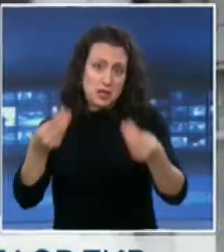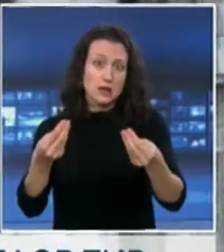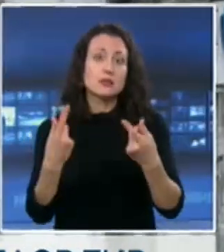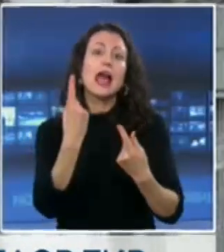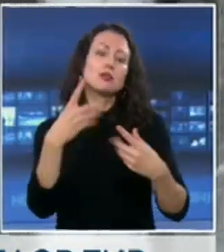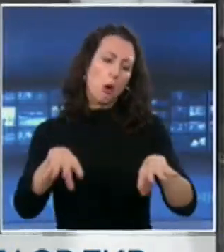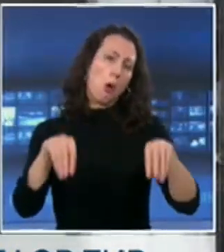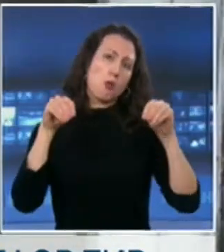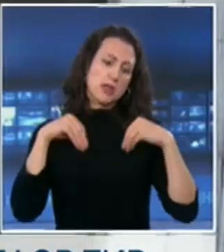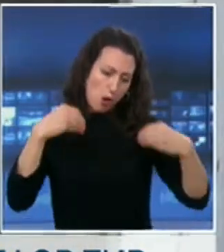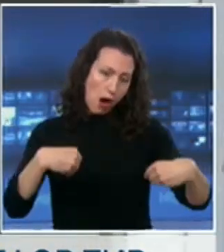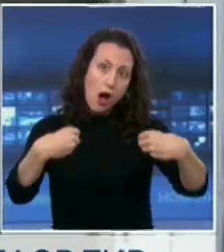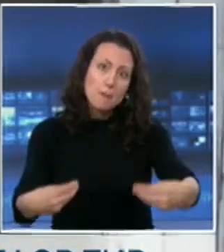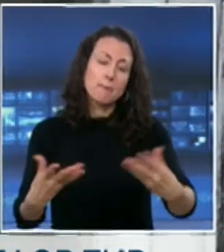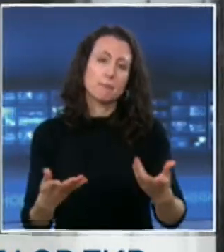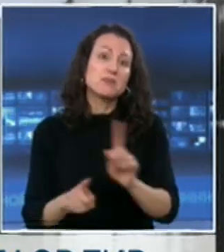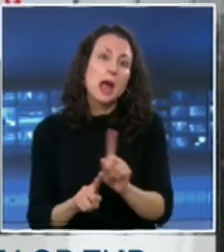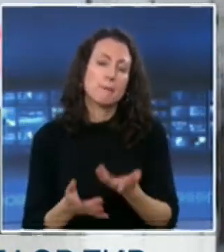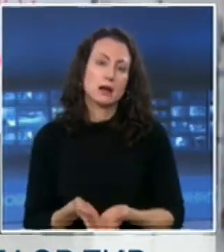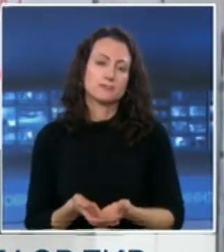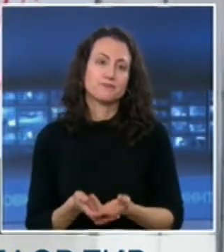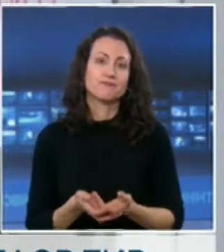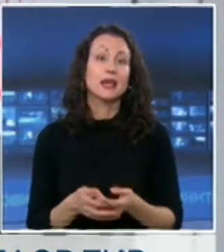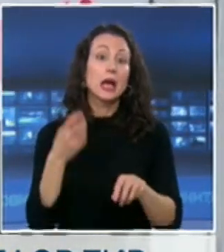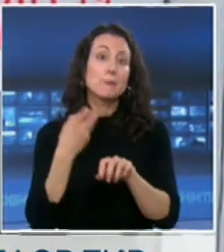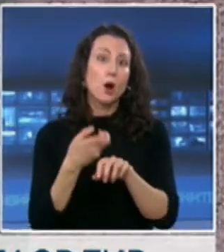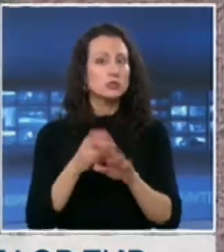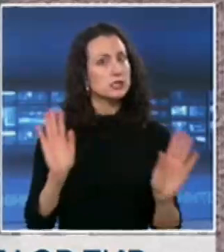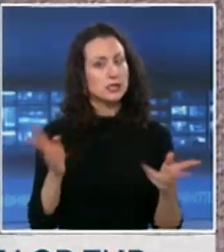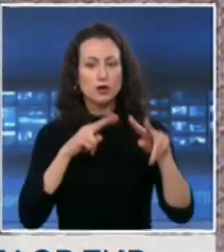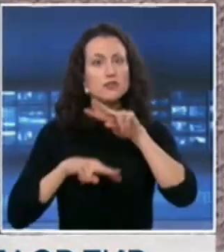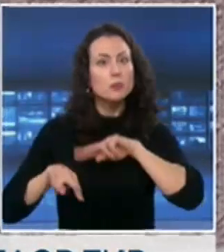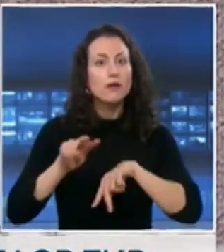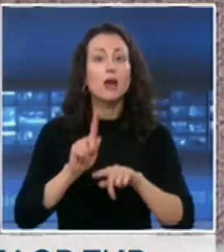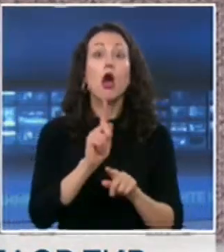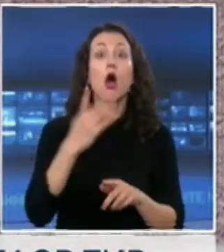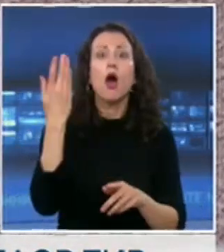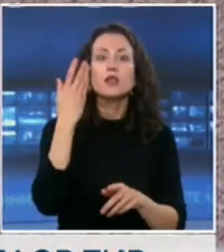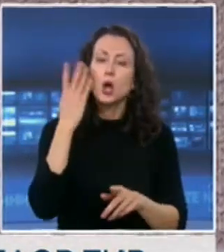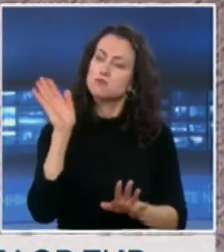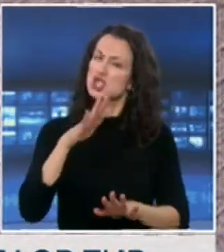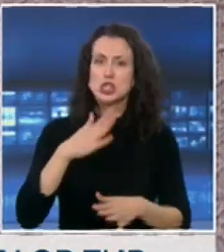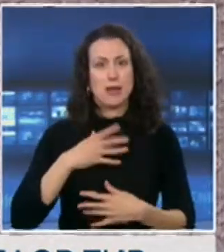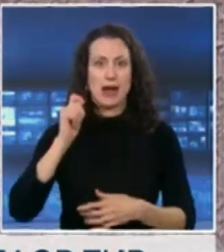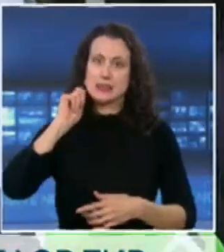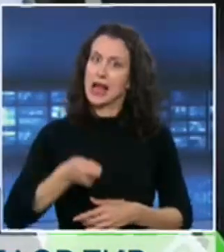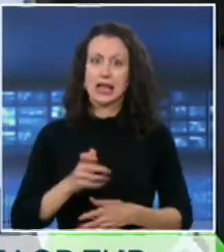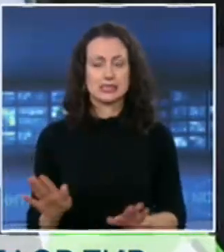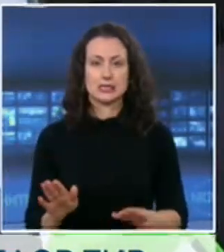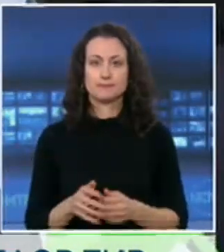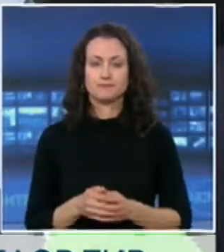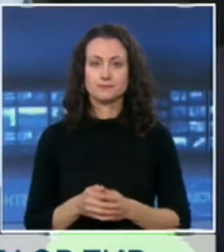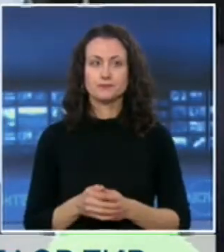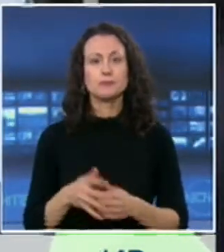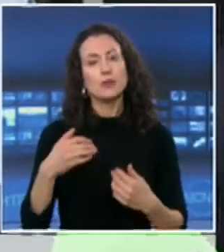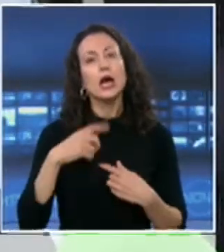хора? Болницата започва проверка. Виновните ще бъдат наказани, увериха от ръководството. Мога да предприема единствено